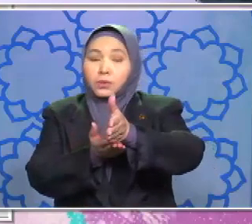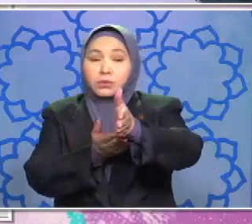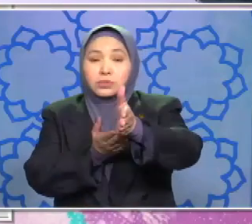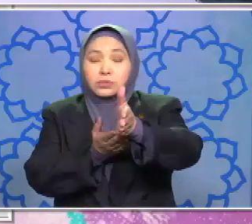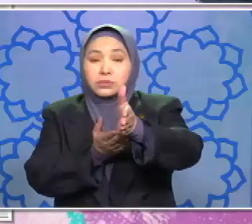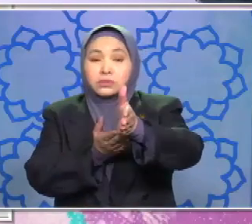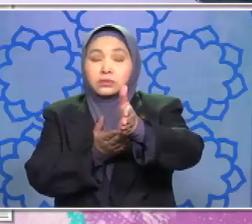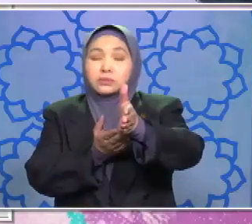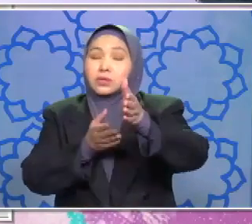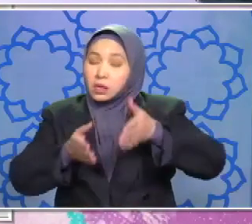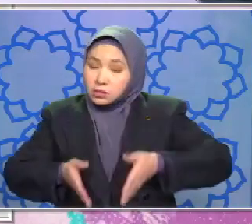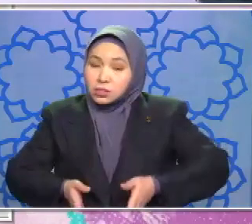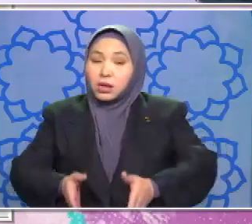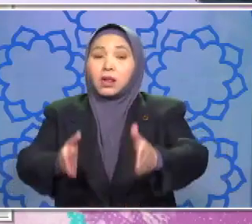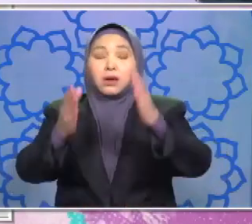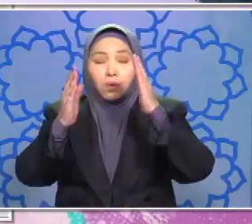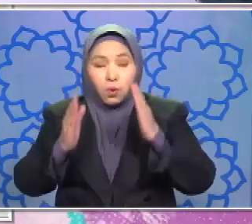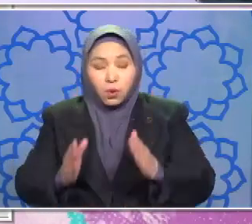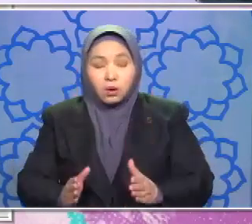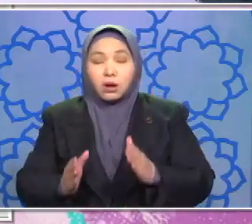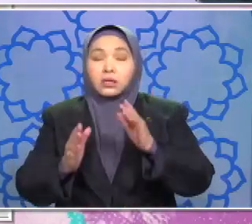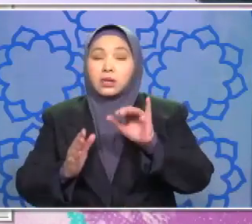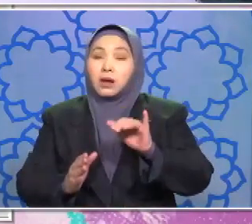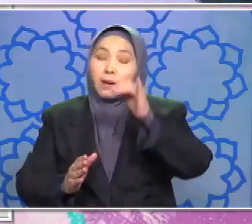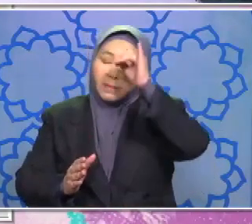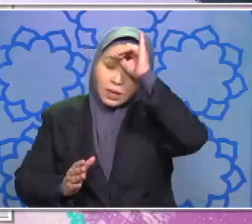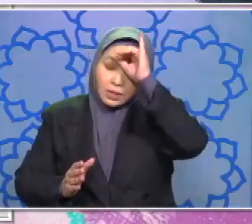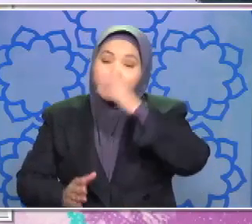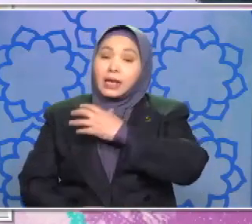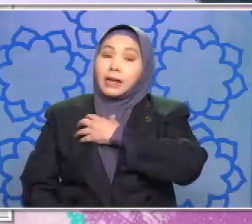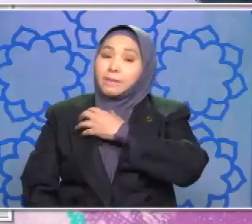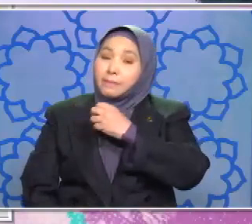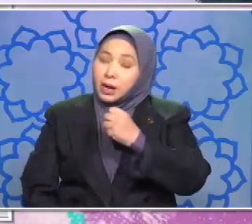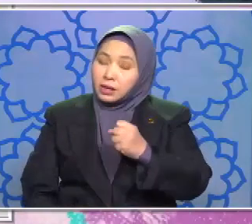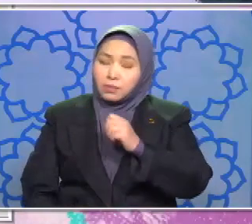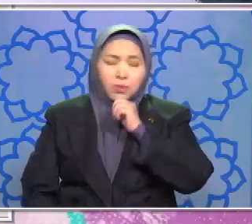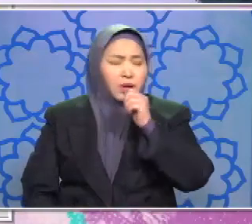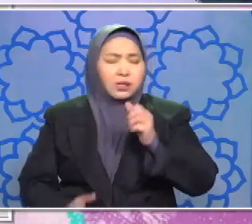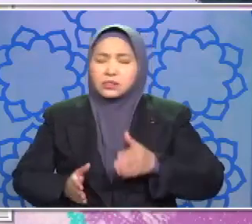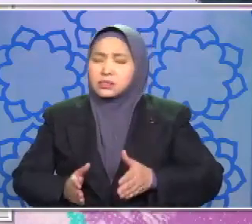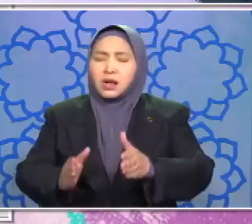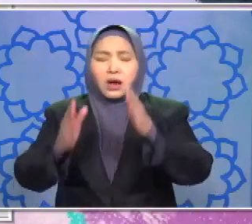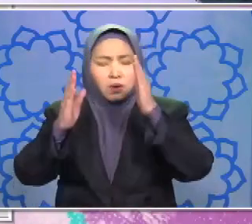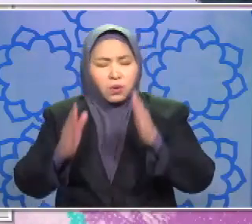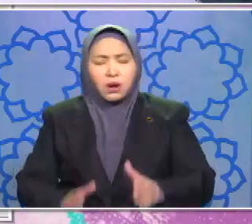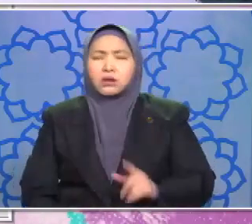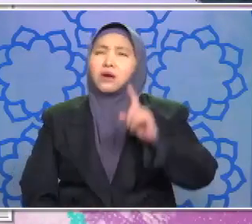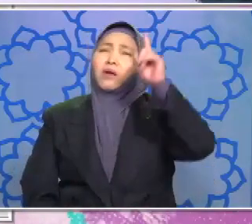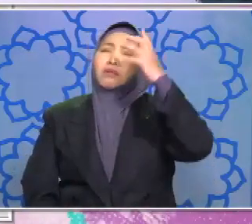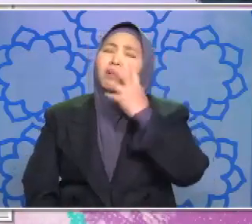mustaqim. صراط الذين أنعمت عليهم غير